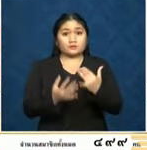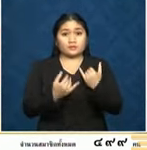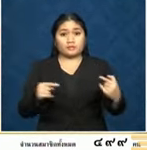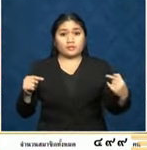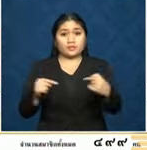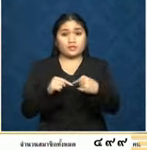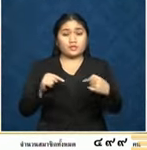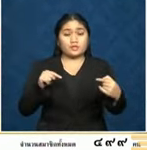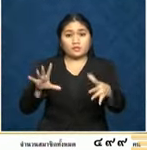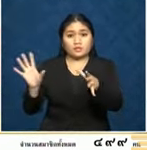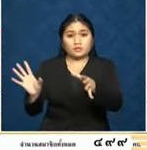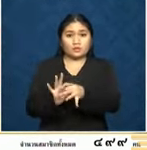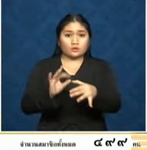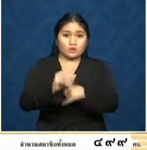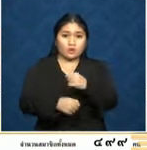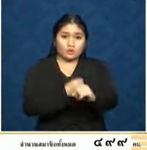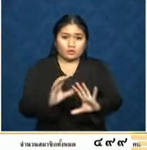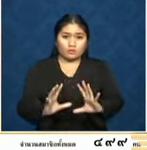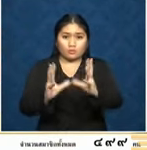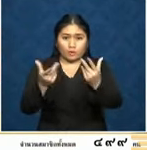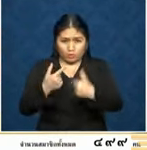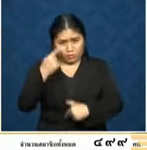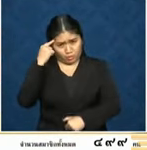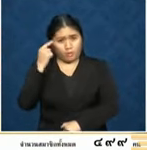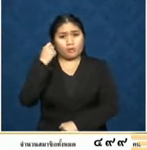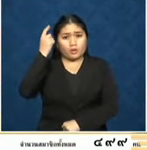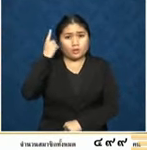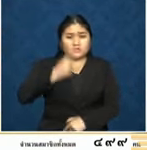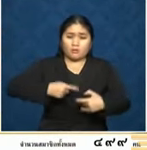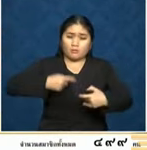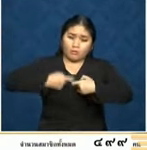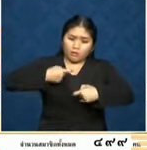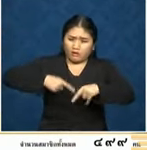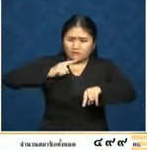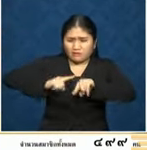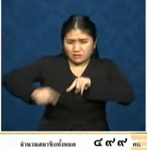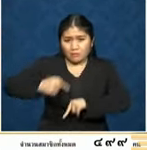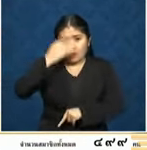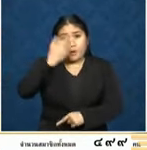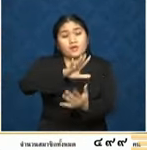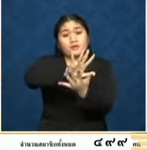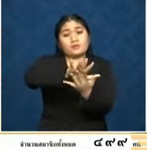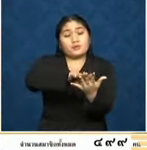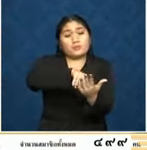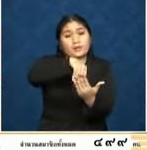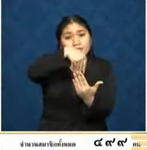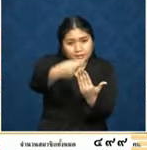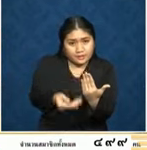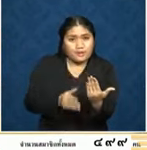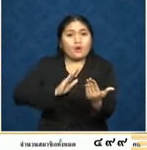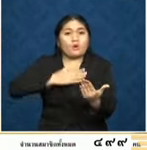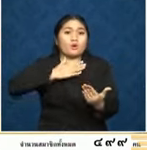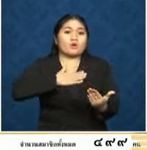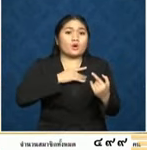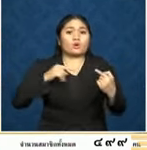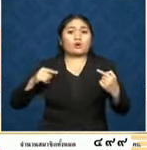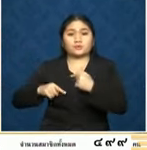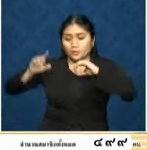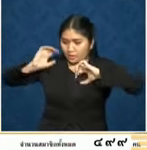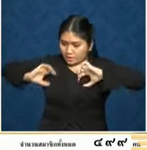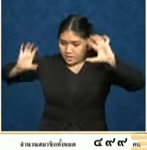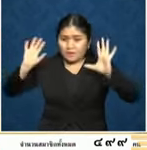มายผมเข้าใจครับว่ามันยุ่งยากสลับซับซ้อนมากเพราะว่าปีปฏิทิน ของเรากับปีราชการเนี่ยมันจะไปเกี่ยวข้องกันม